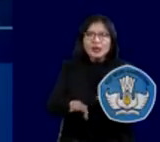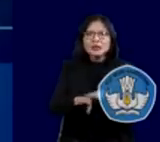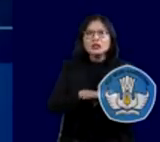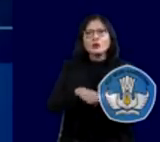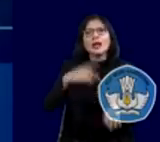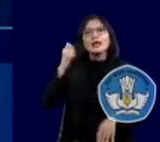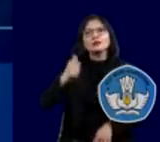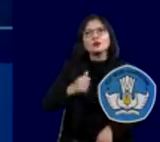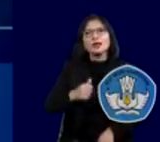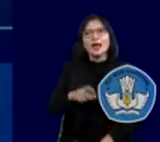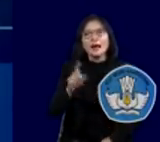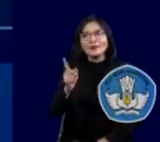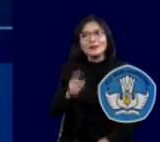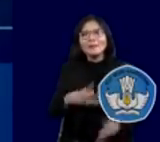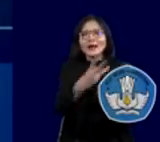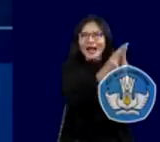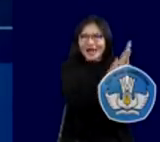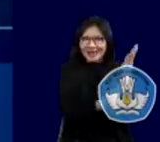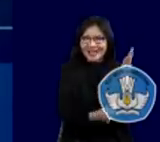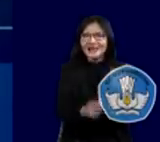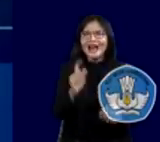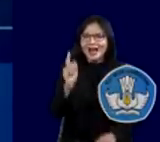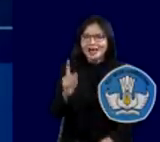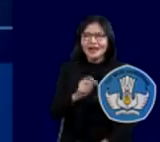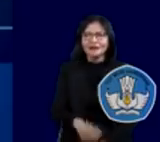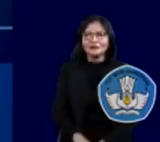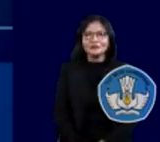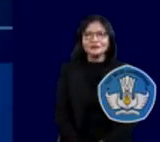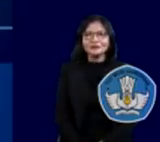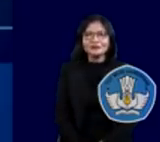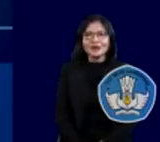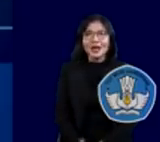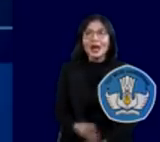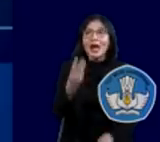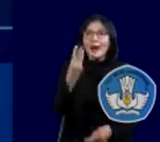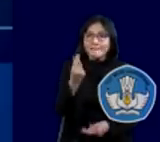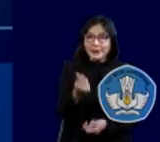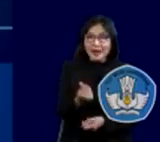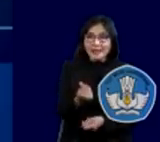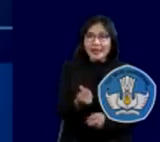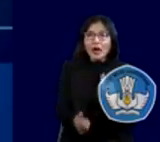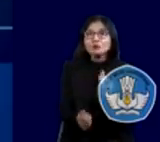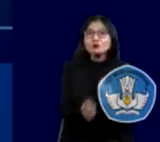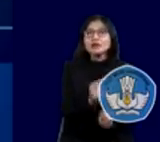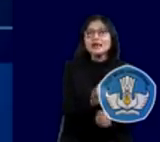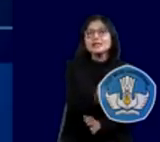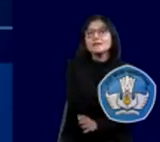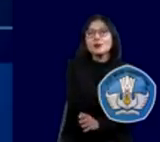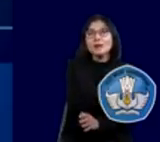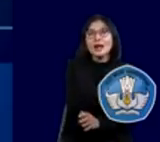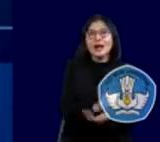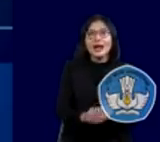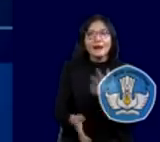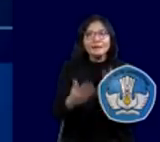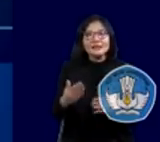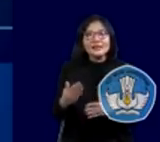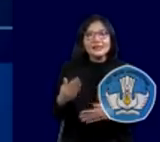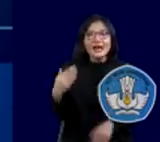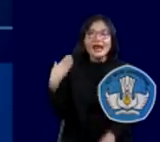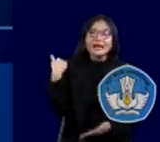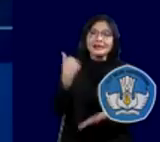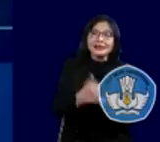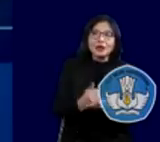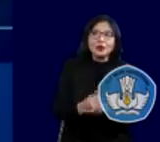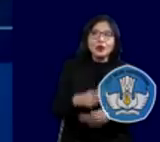karena anggarannya sudah disiapkan. Dan yang terakhir, biaya penyelenggaraan ujian sebelumnya biasanya ditanggung oleh pemerintah